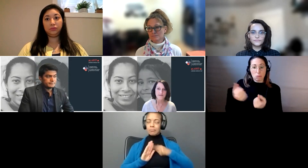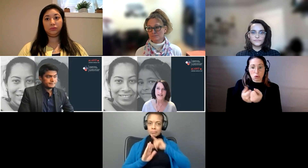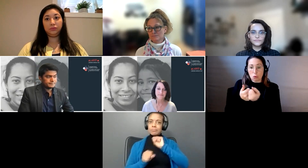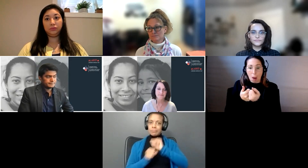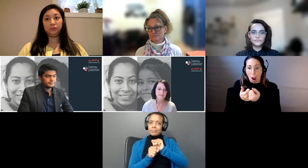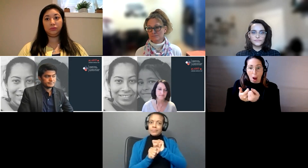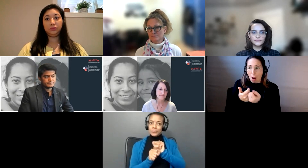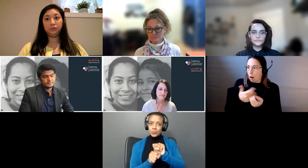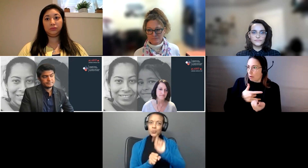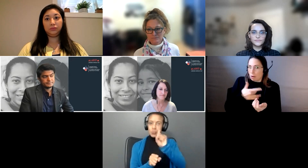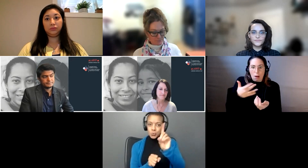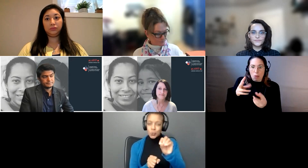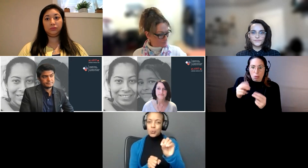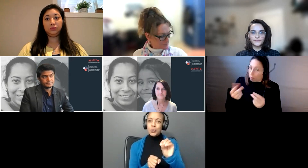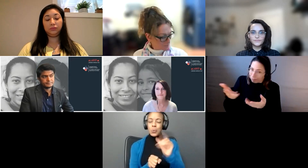arrivants.